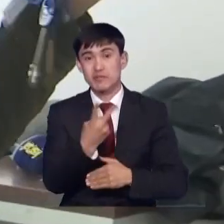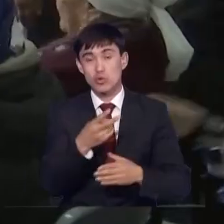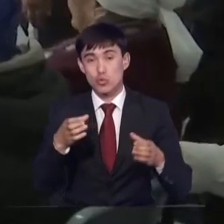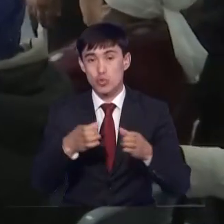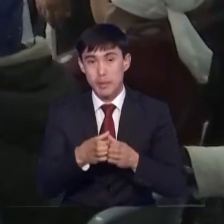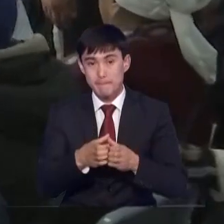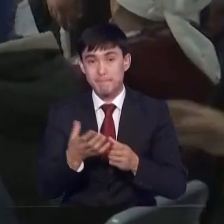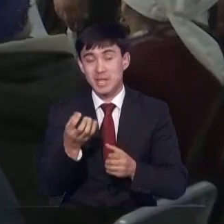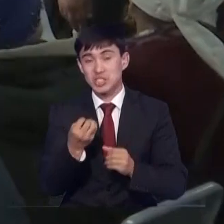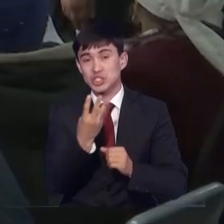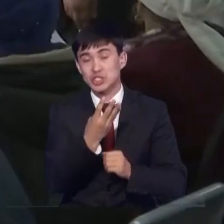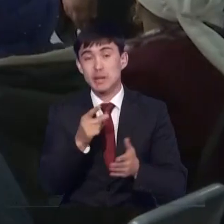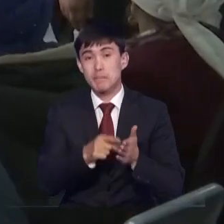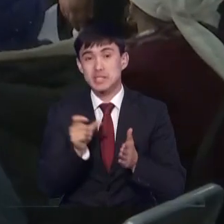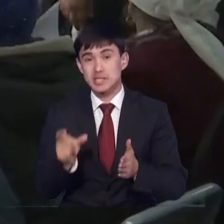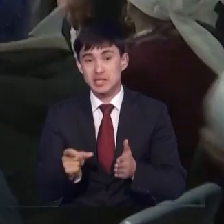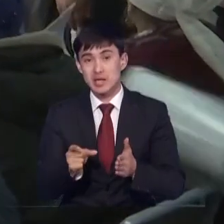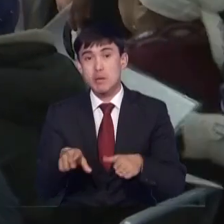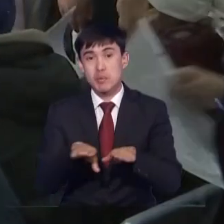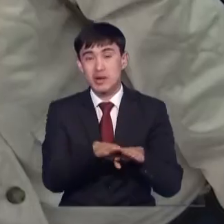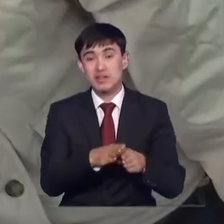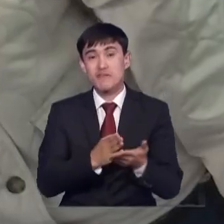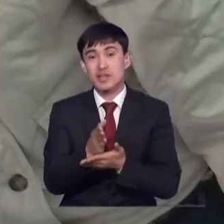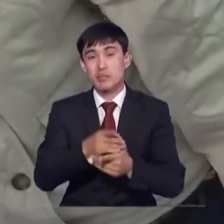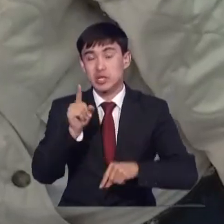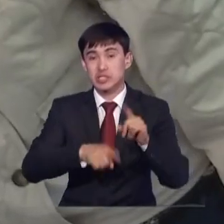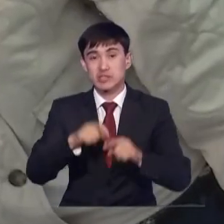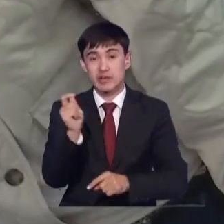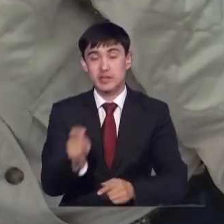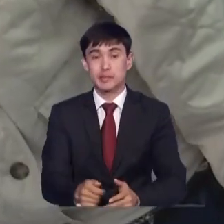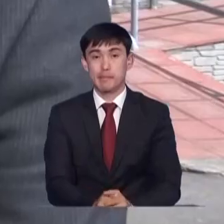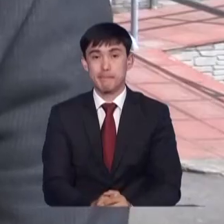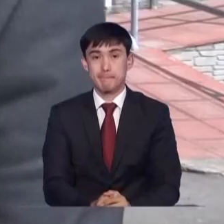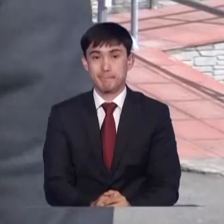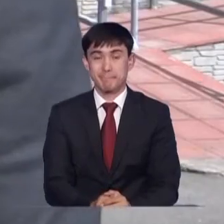второй группы а также четыре пенсионера приравненные к ветеранам Отечественной